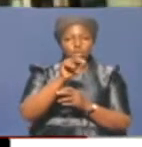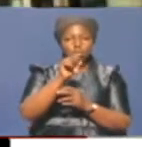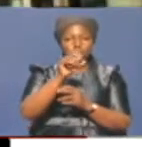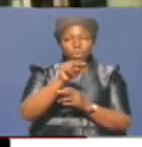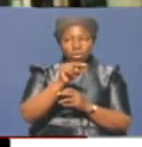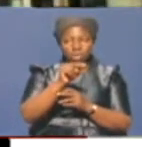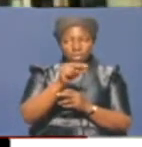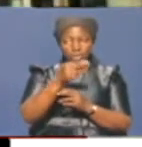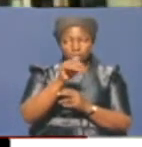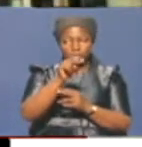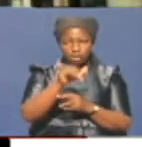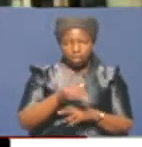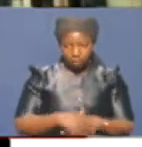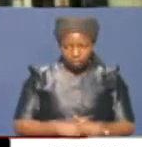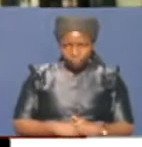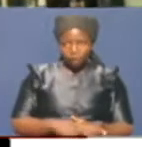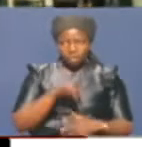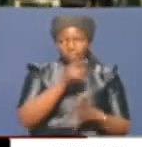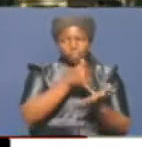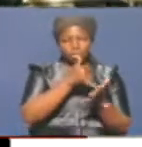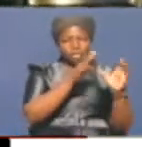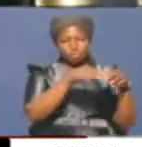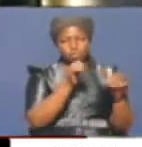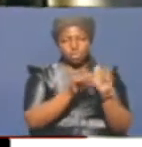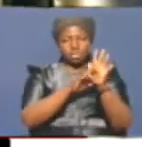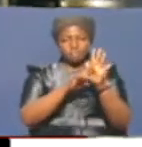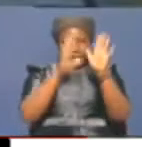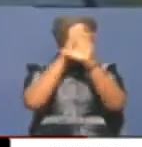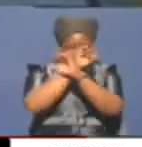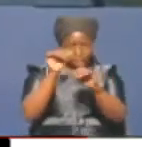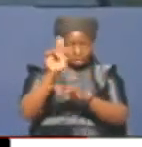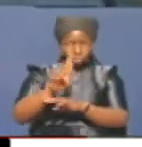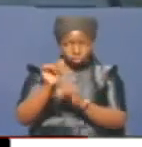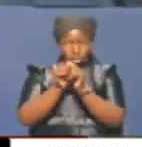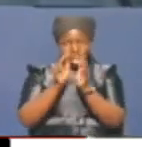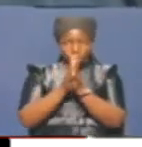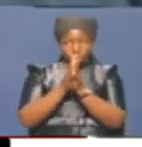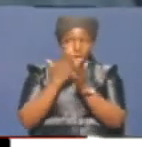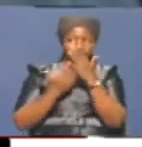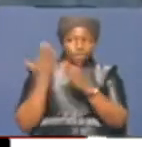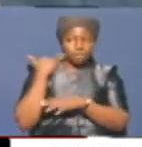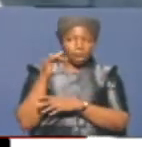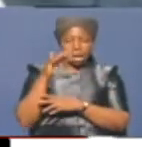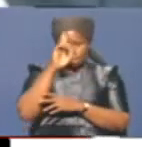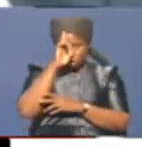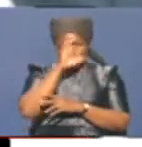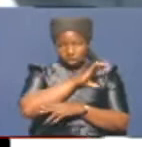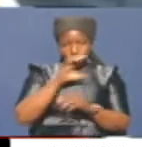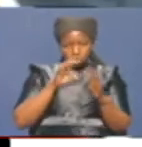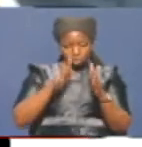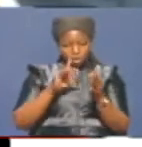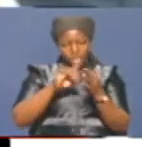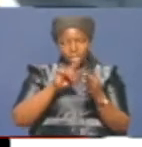Alikuwa kwenye kundi la mawakili lililomwakilisha Rais Kenyatta na aliyekuwa kamishna wa polisi Hussein Ali na aliyekuwa mkuu wa utumishi wa umma